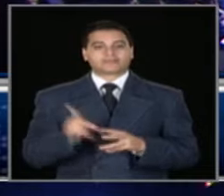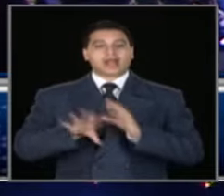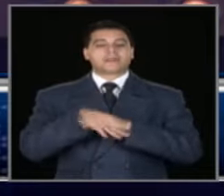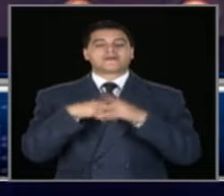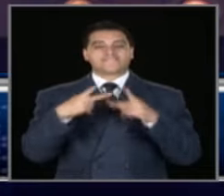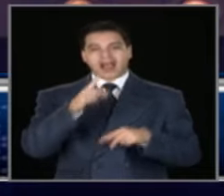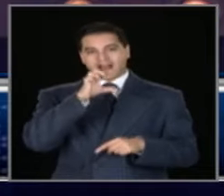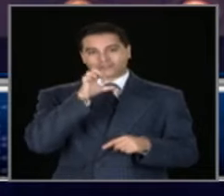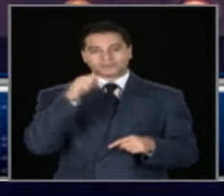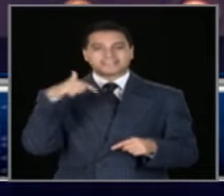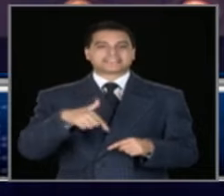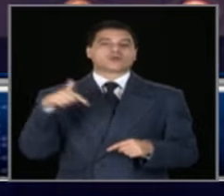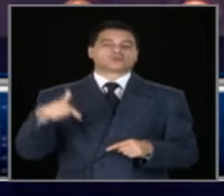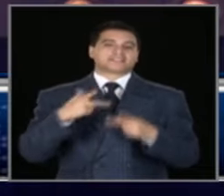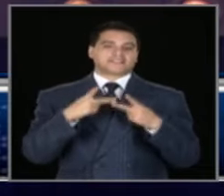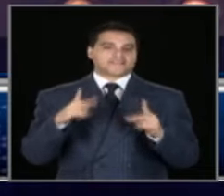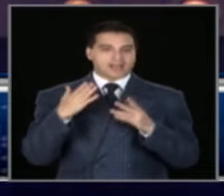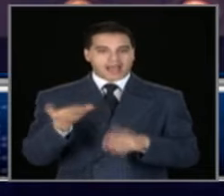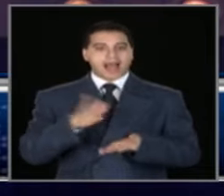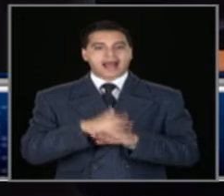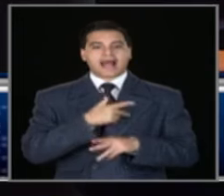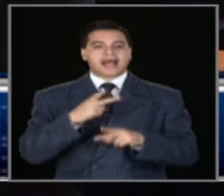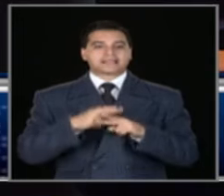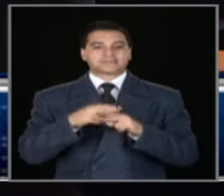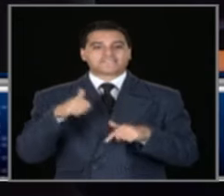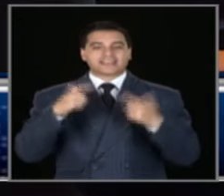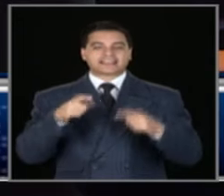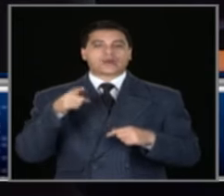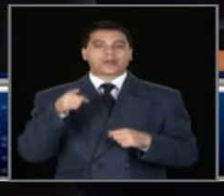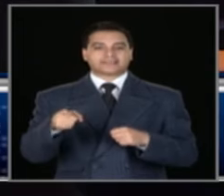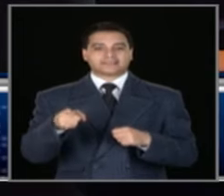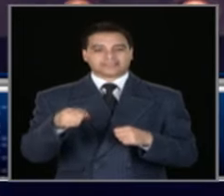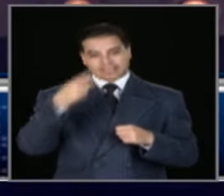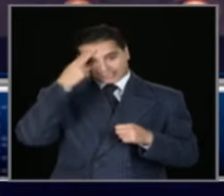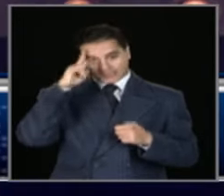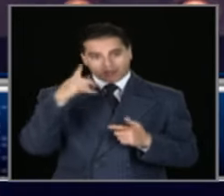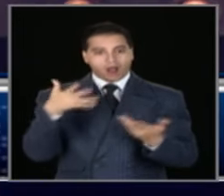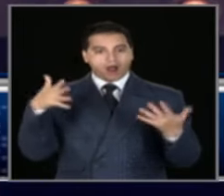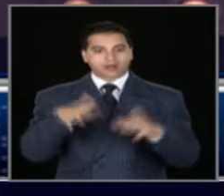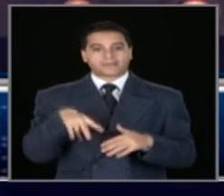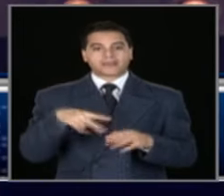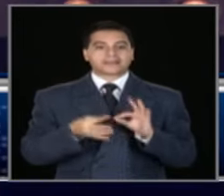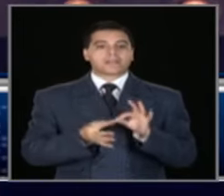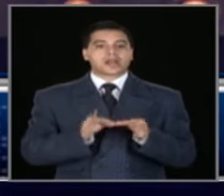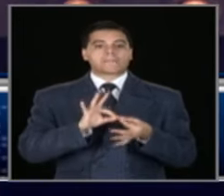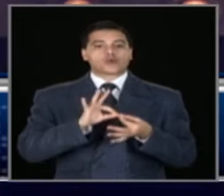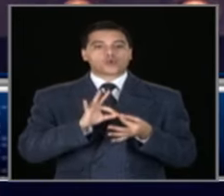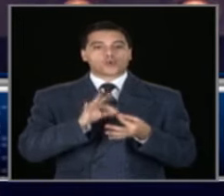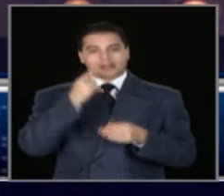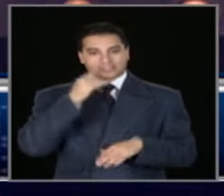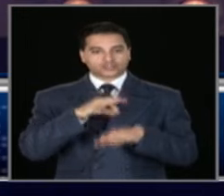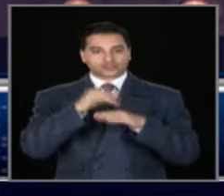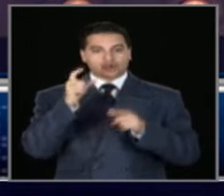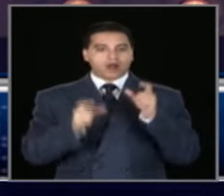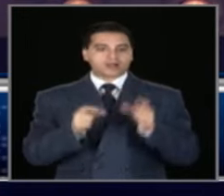اتأسست 1966 على اسم مدينة في الدولة أكتر من 8 مليون عميل